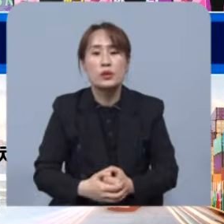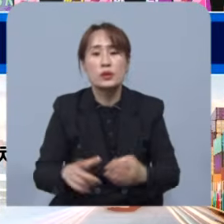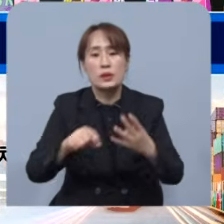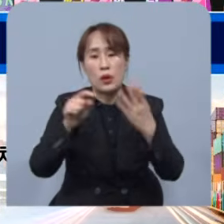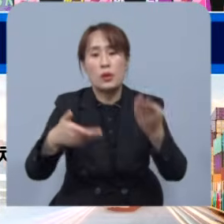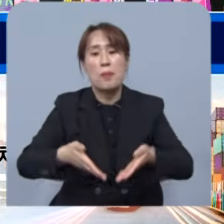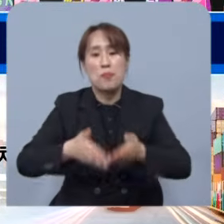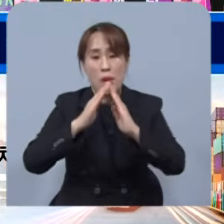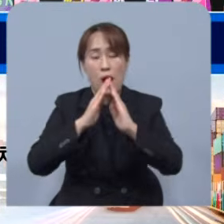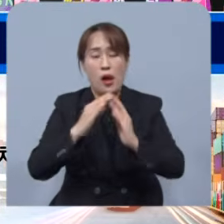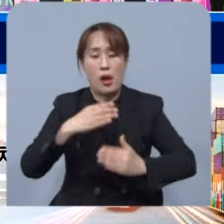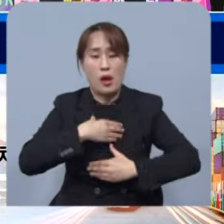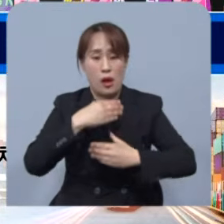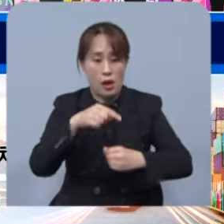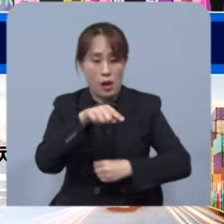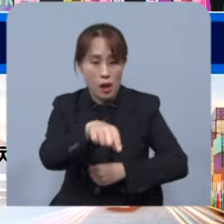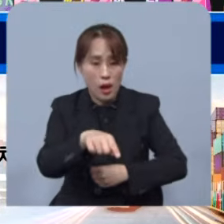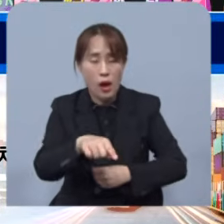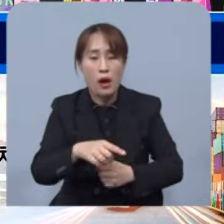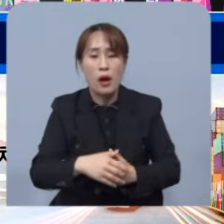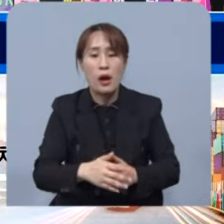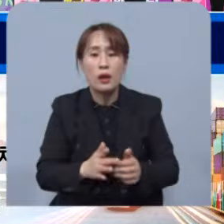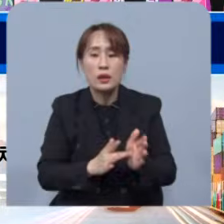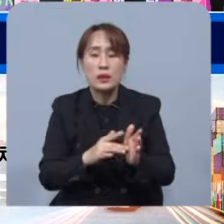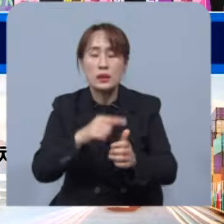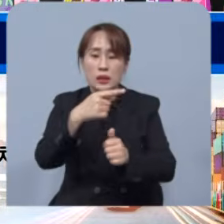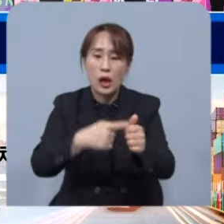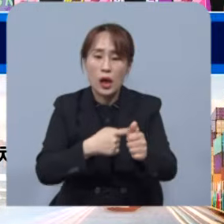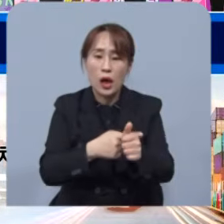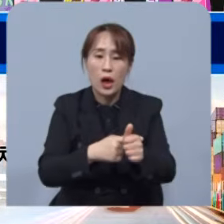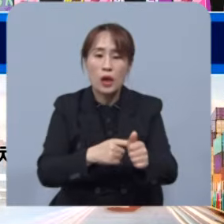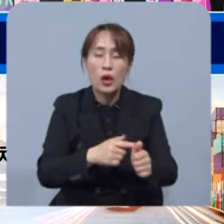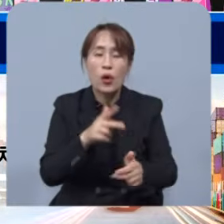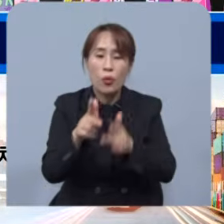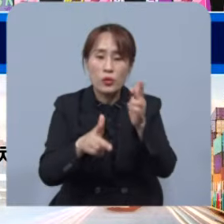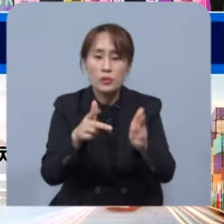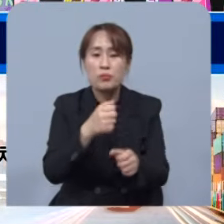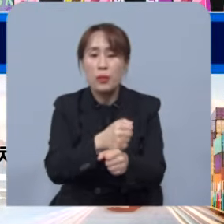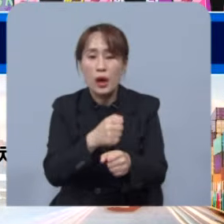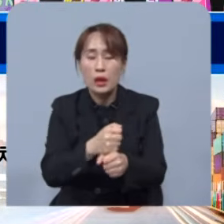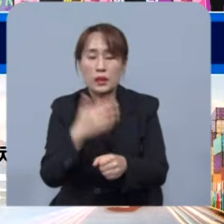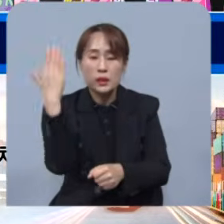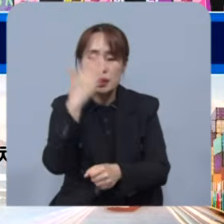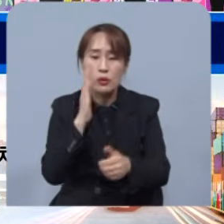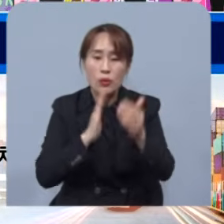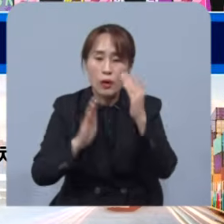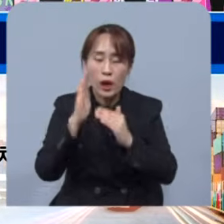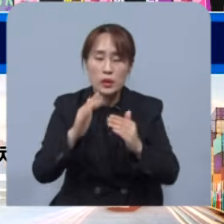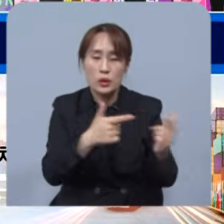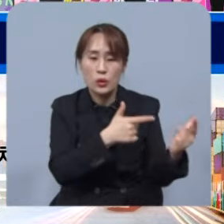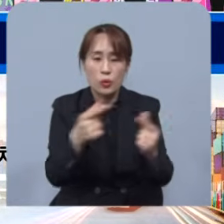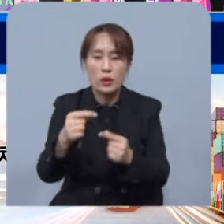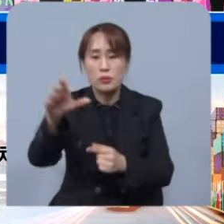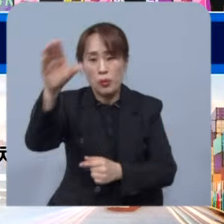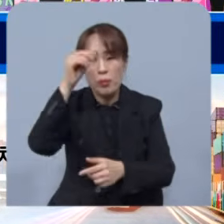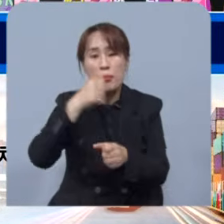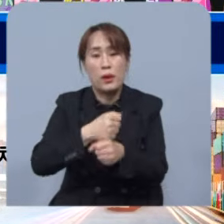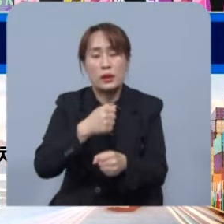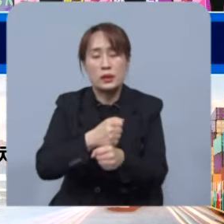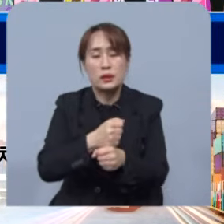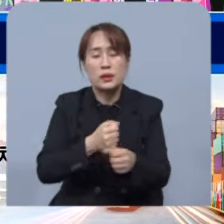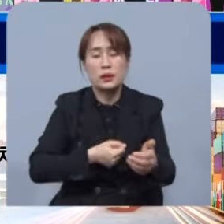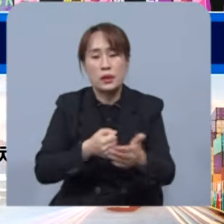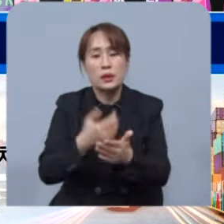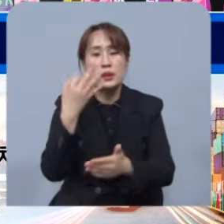개소하고 안전한 대체 연료와 친환경 공정을 개발하며 클린 화장품의 단체 표준을